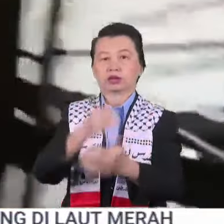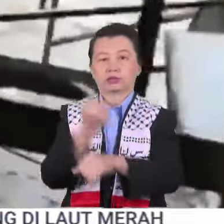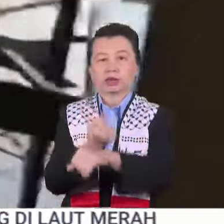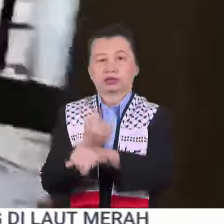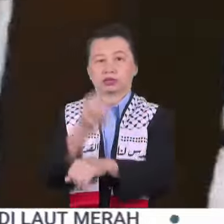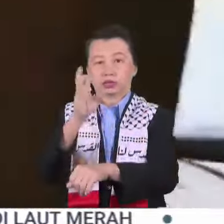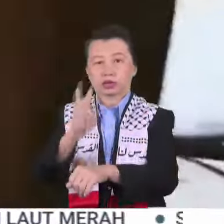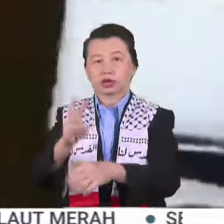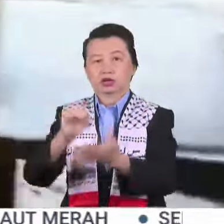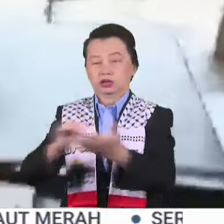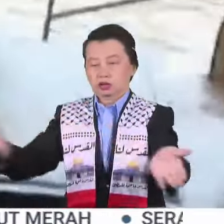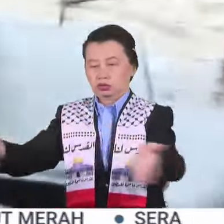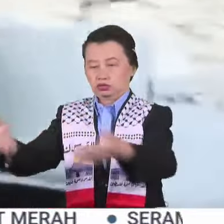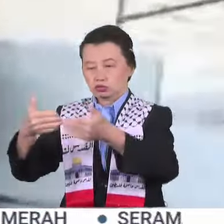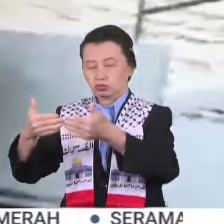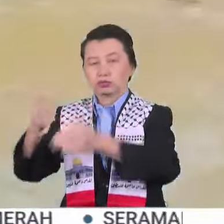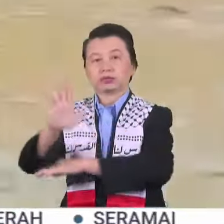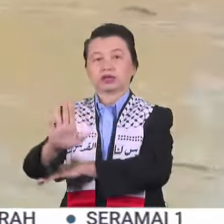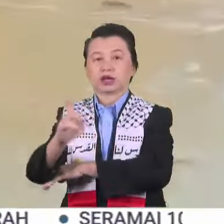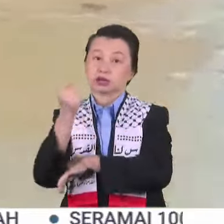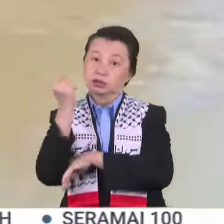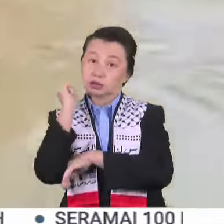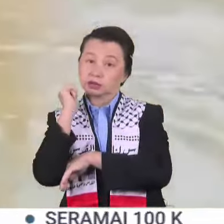6 Kulik ditutup petang tadi.